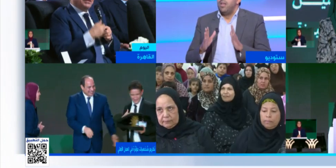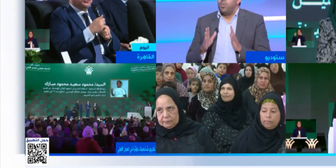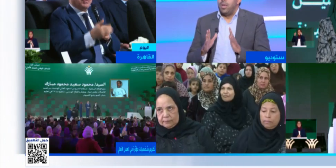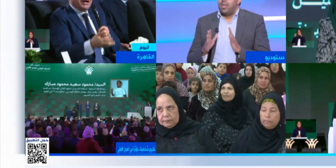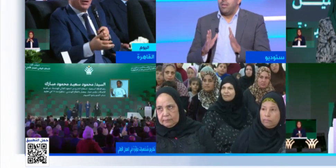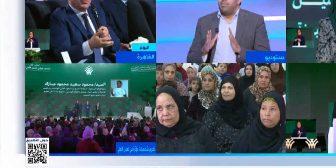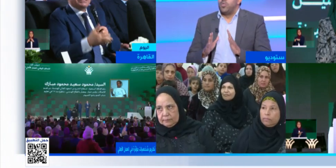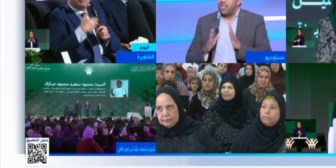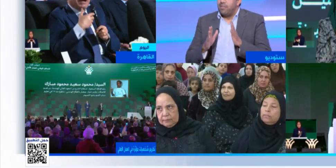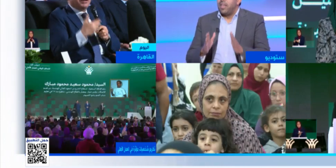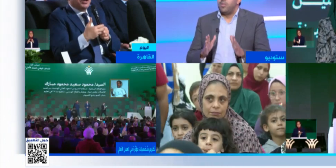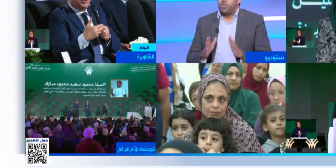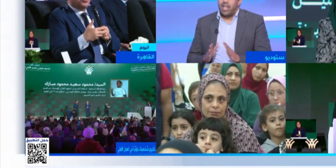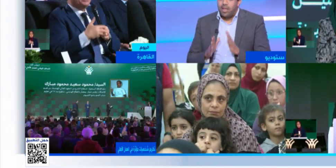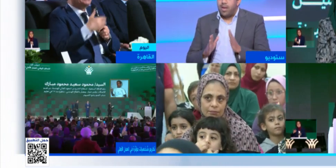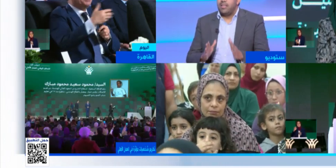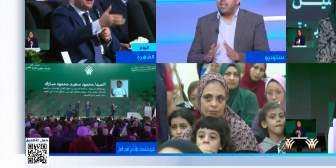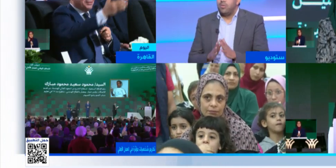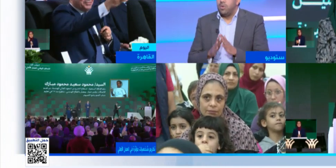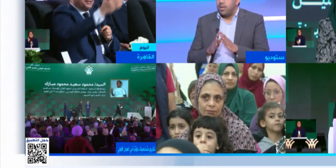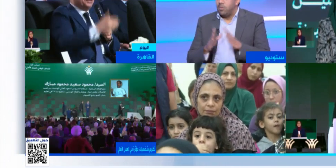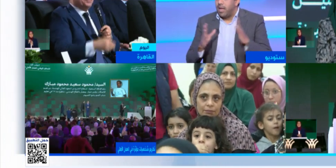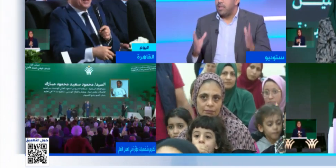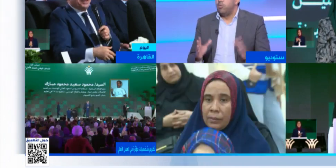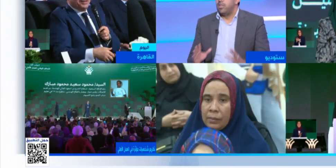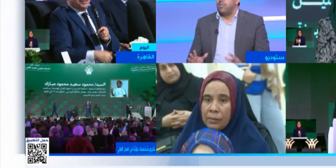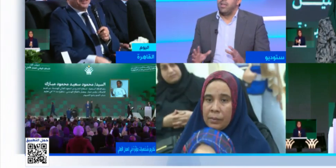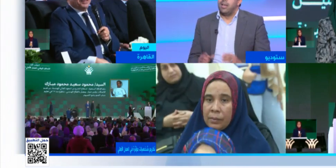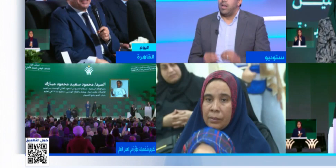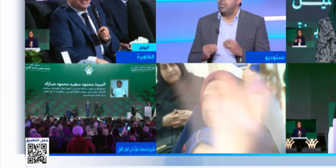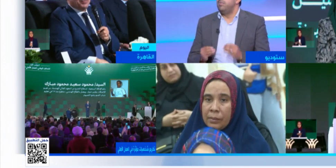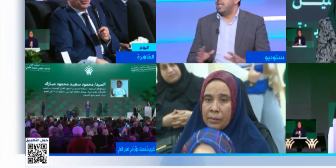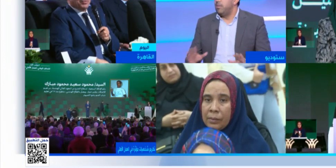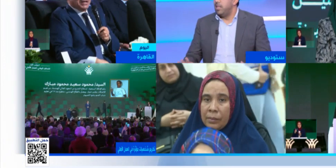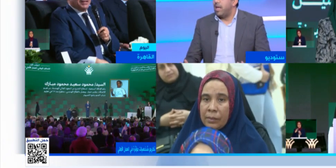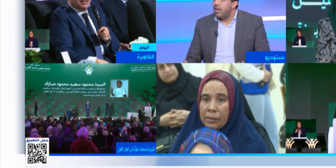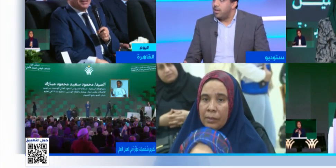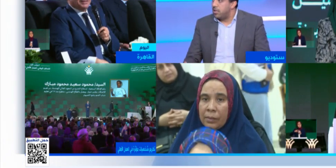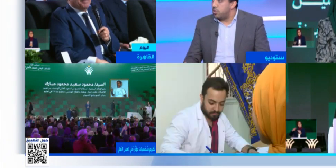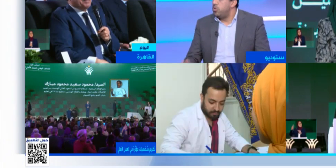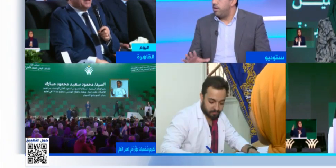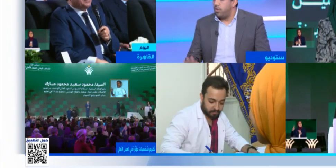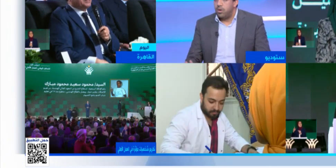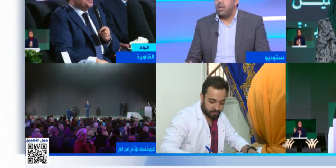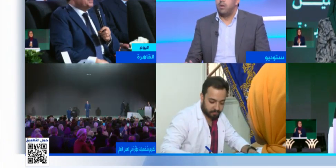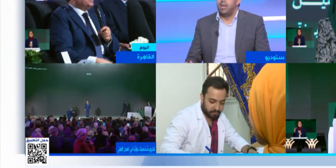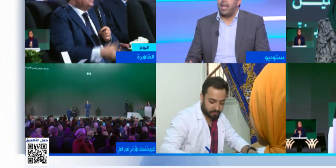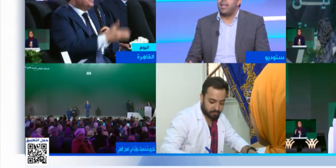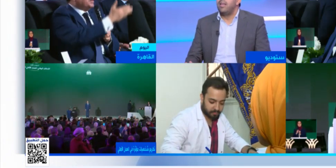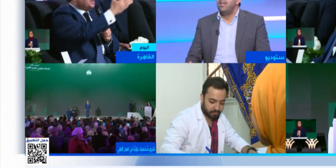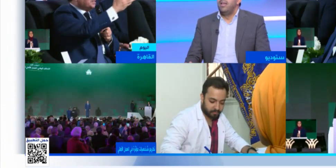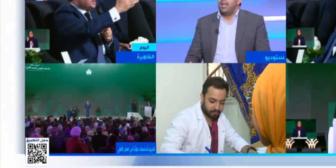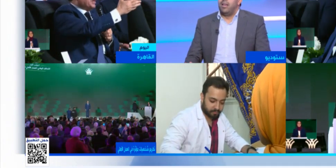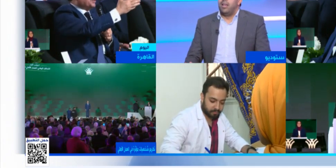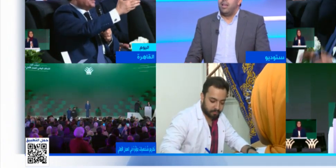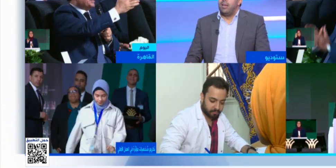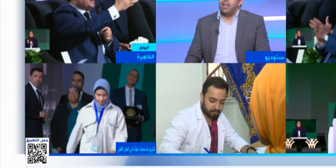آيز ومستهدفات وداتا واحدة وحاجات مختلفة. لو حضرتك بتكلميني عن صنع الفارق أو